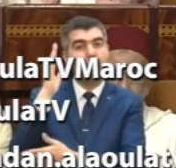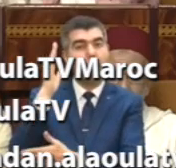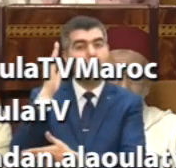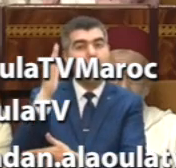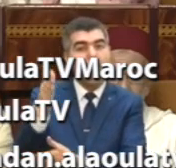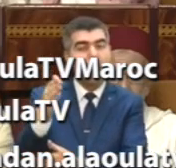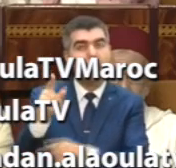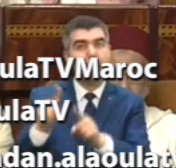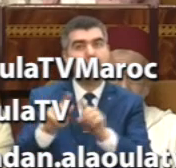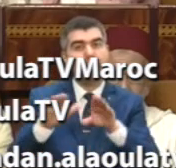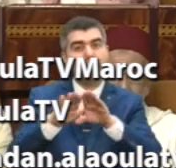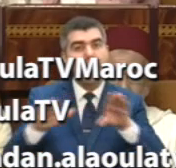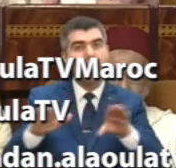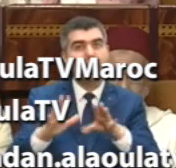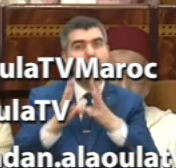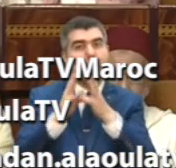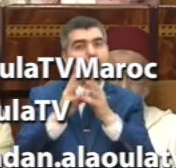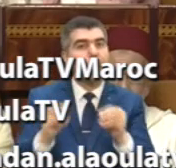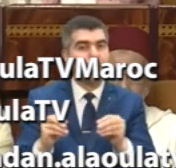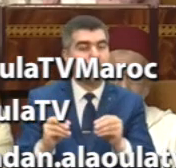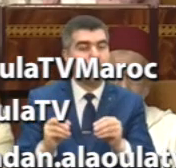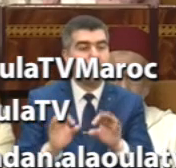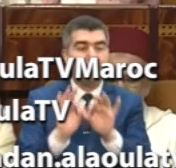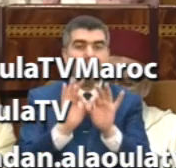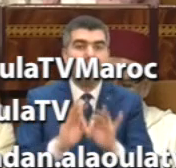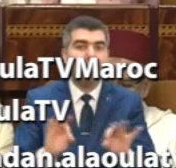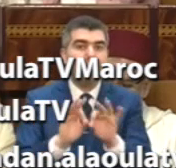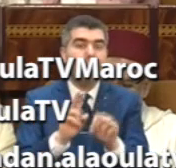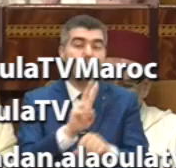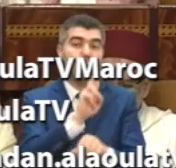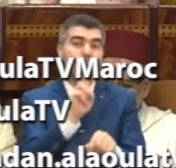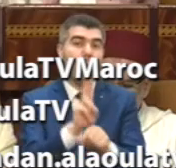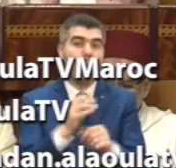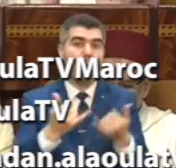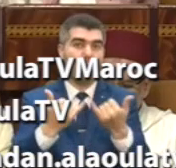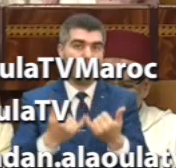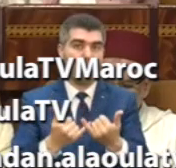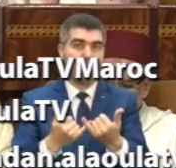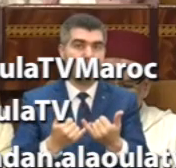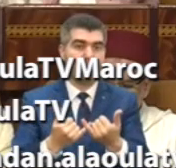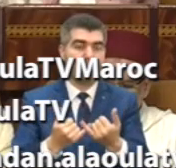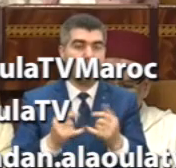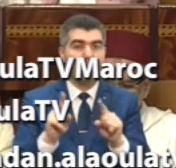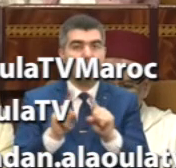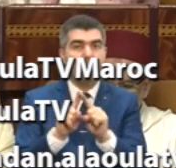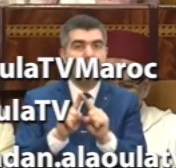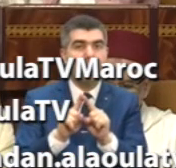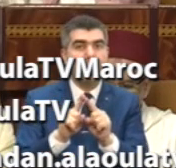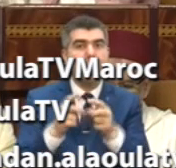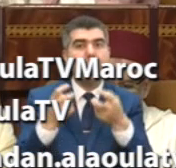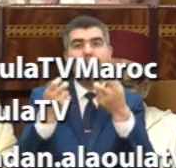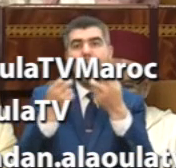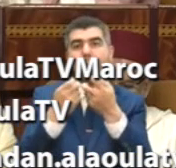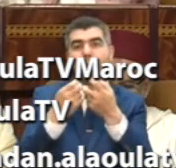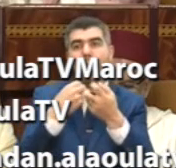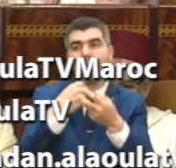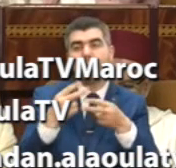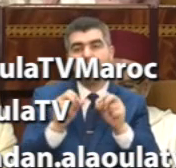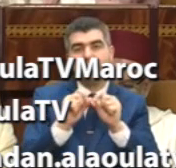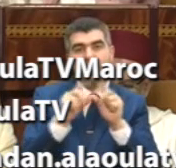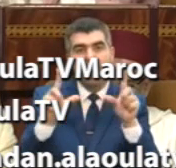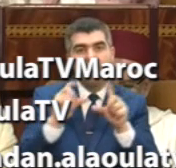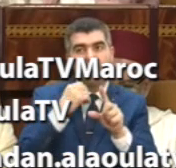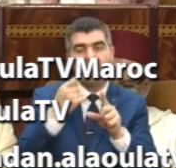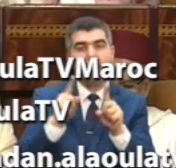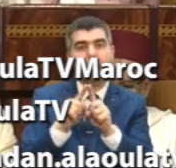مؤشر يسائلنا جميعا. اليوم على مستوى نعطيك النموذج بمدينة مكناس، أعلنت مدينة بدون صفيح في